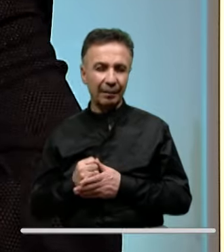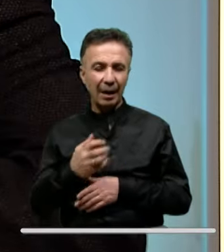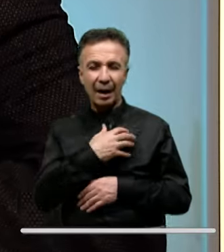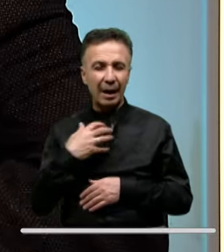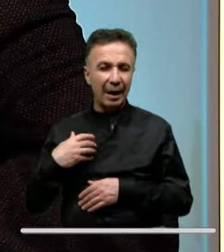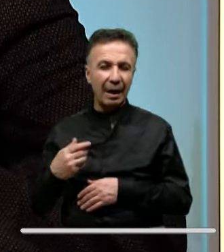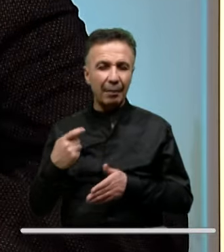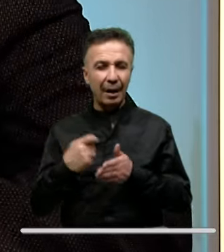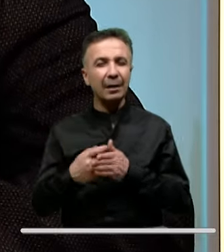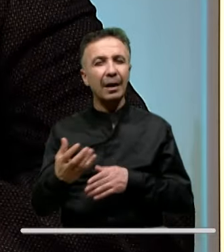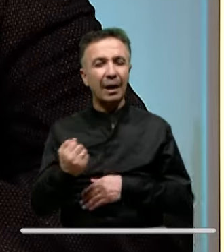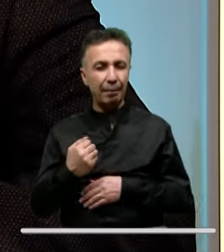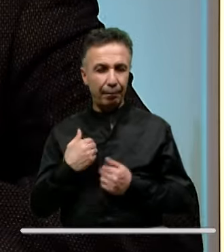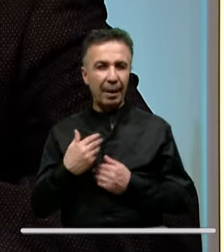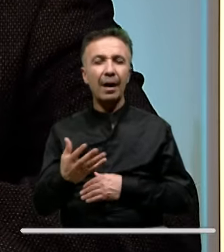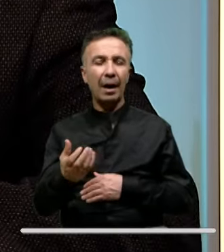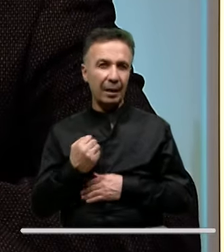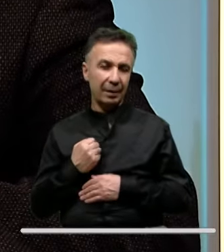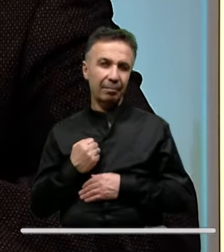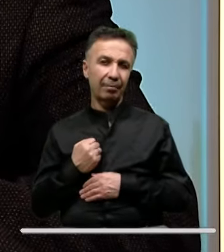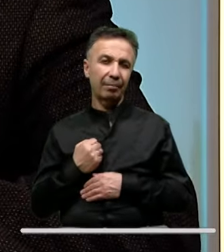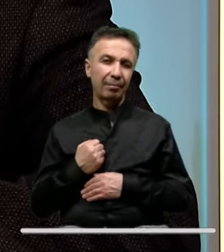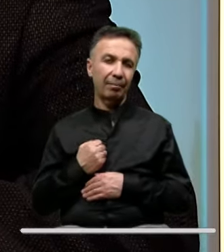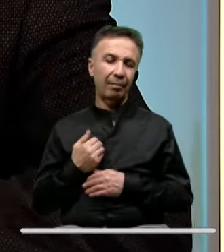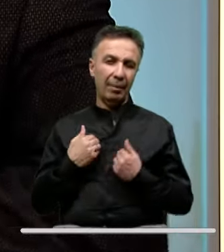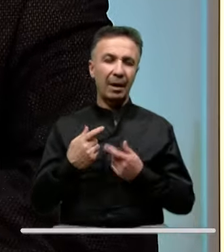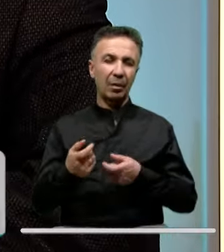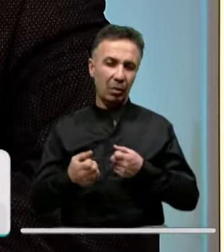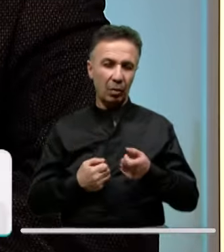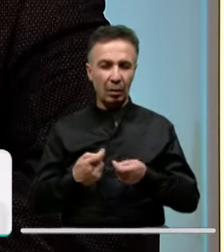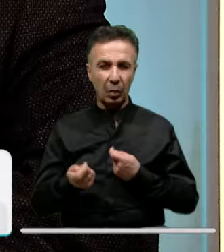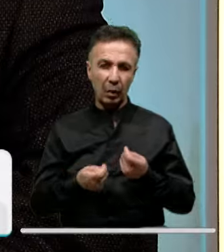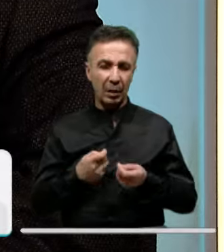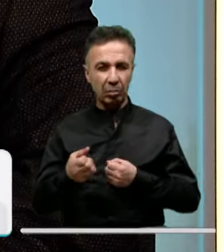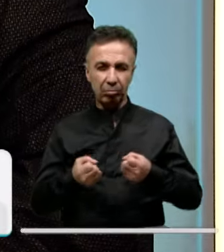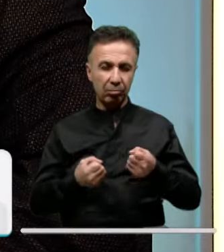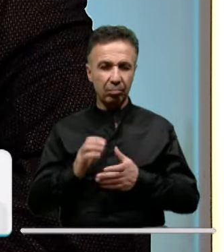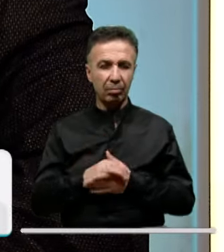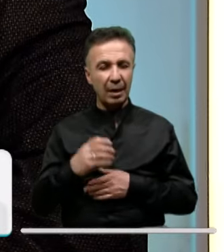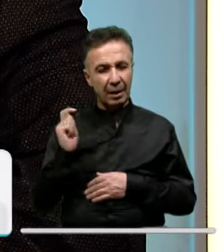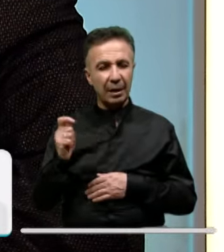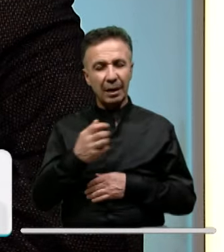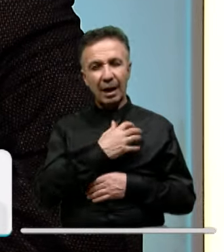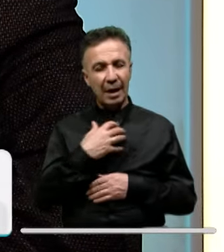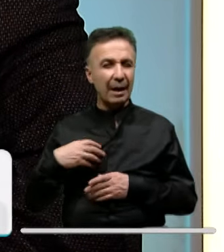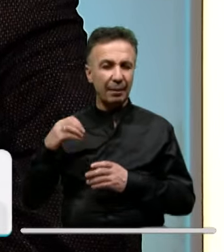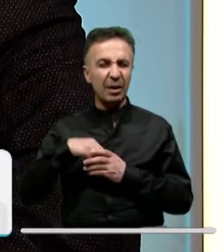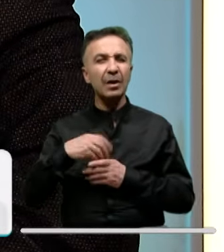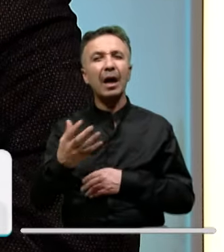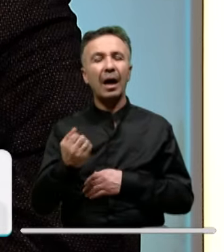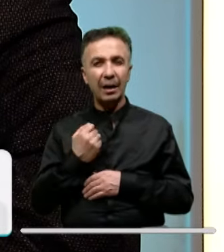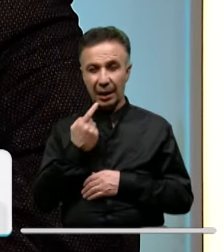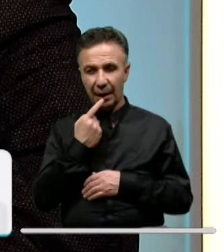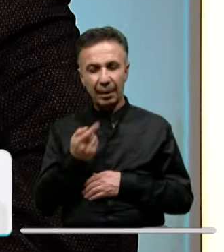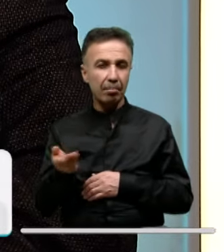başkası ben aldım diyor. Ben kullanıyorum. Bak burada da itiraf ediyor burada. İşte bu durum istismar durumu. Yani gerçekten anneye aldık. Anne için kullanıyoruz. O başka